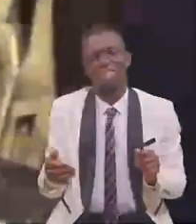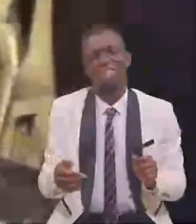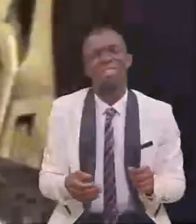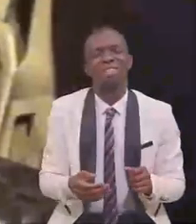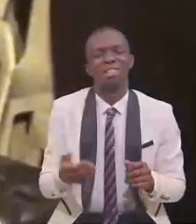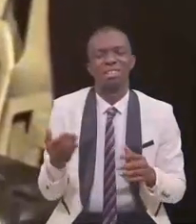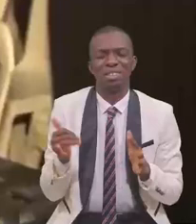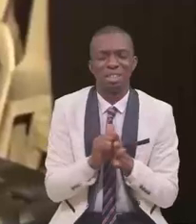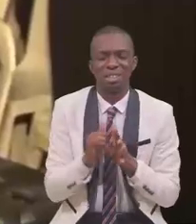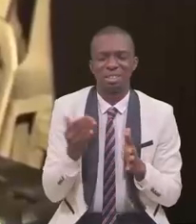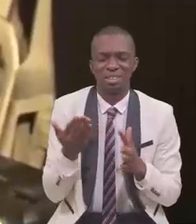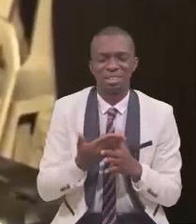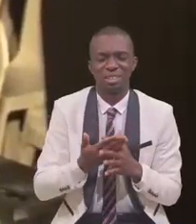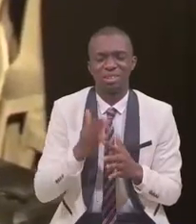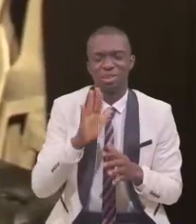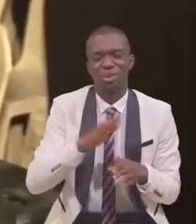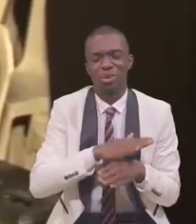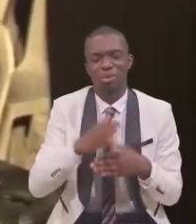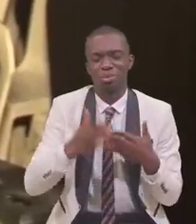Seigneur. Préparez-vous,